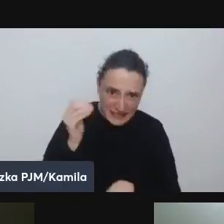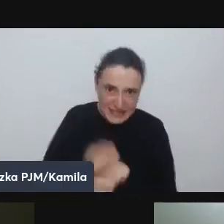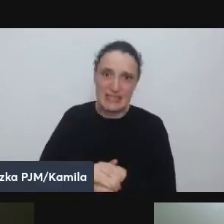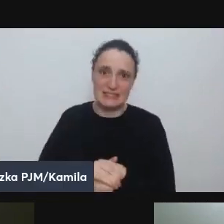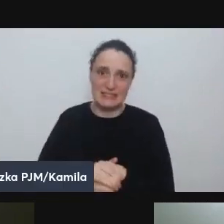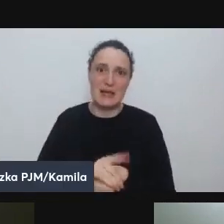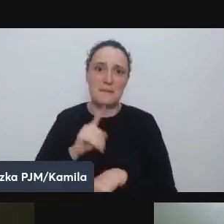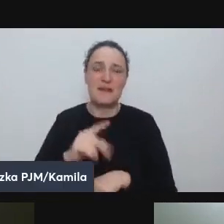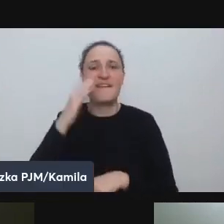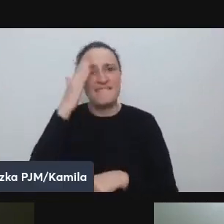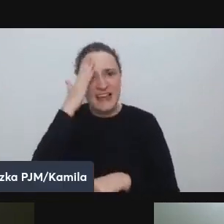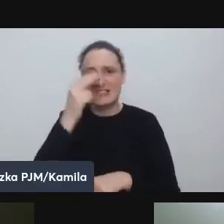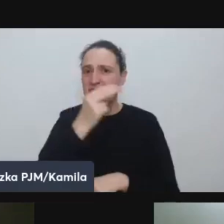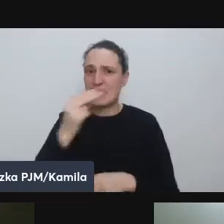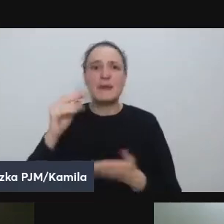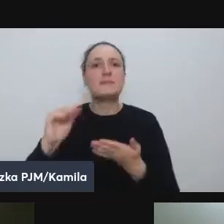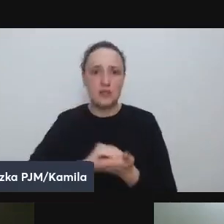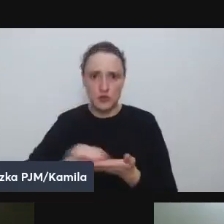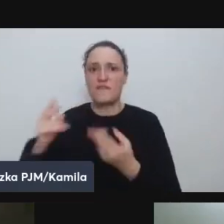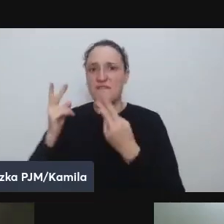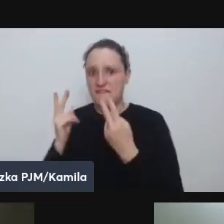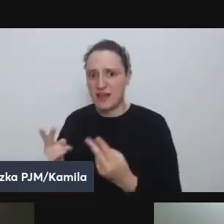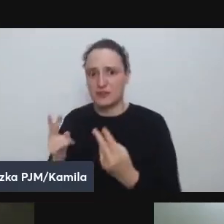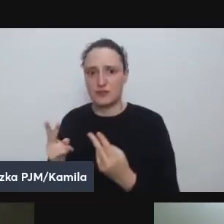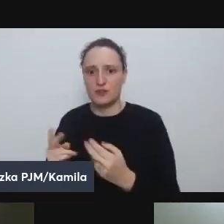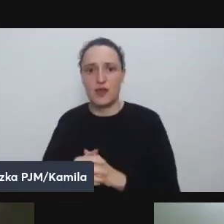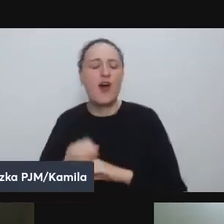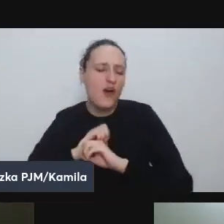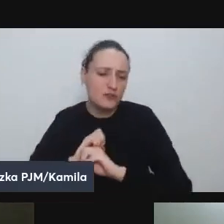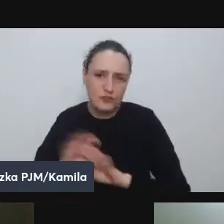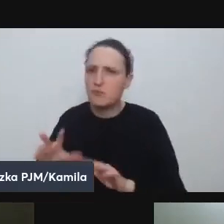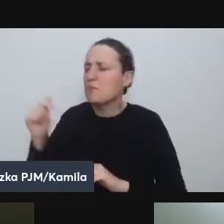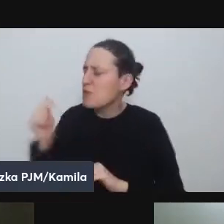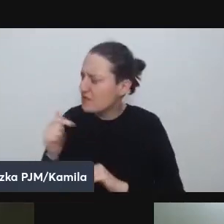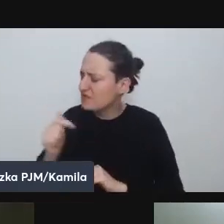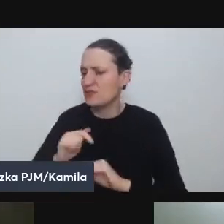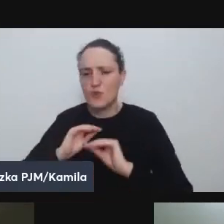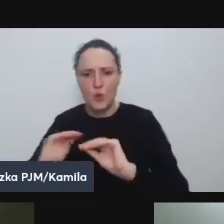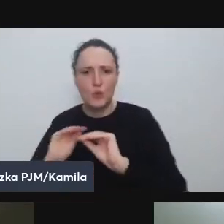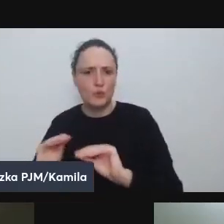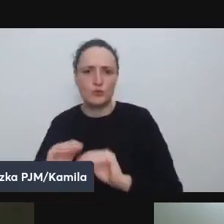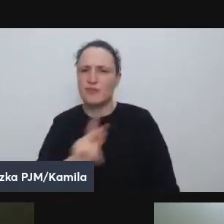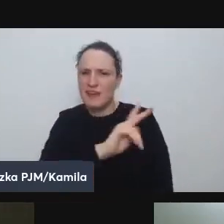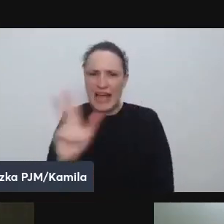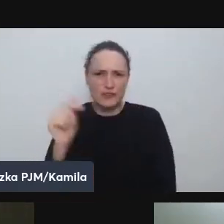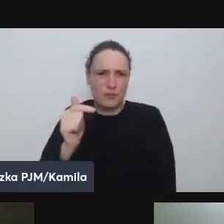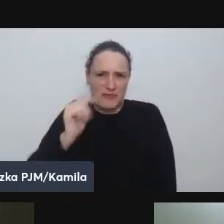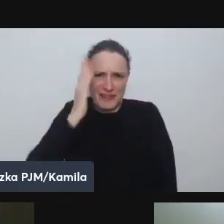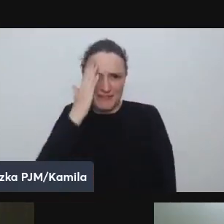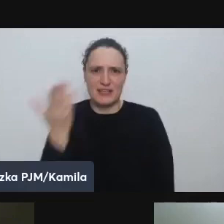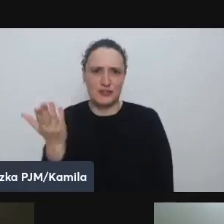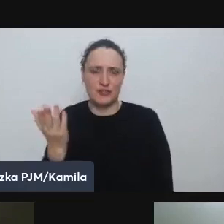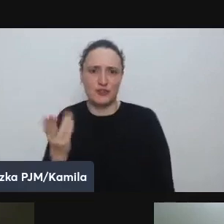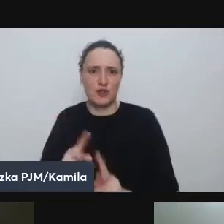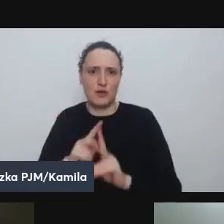wiedza o miesiączce jest bardzo, bardzo ważna i absolutnie powinna być uczona, jakby wszyscy powinni mieć tę wiedzę po prostu,